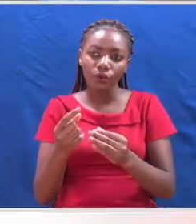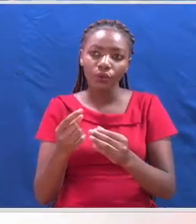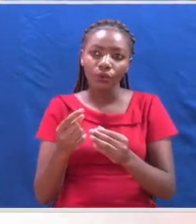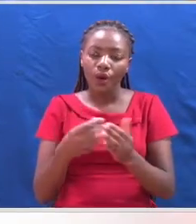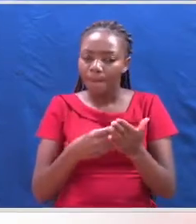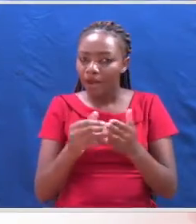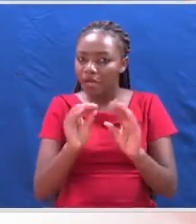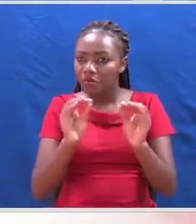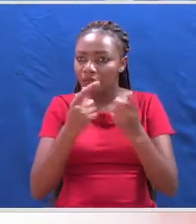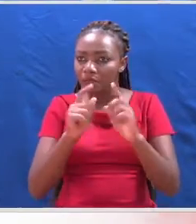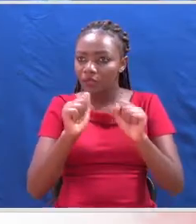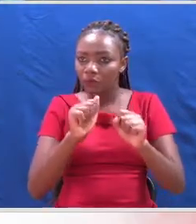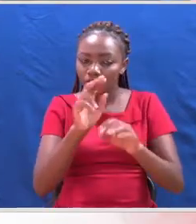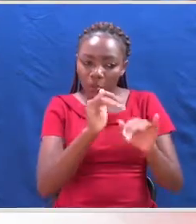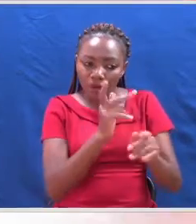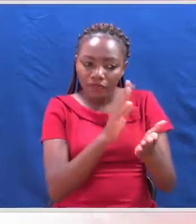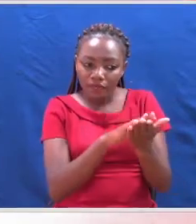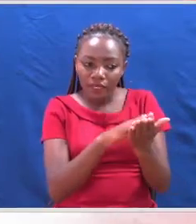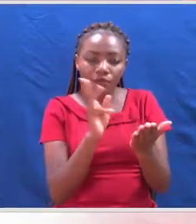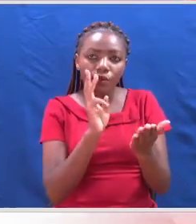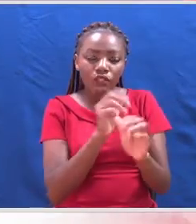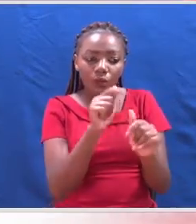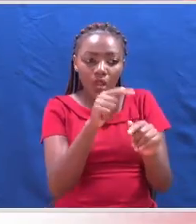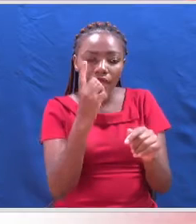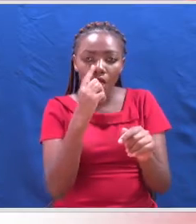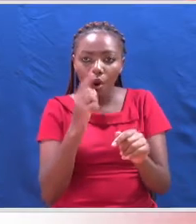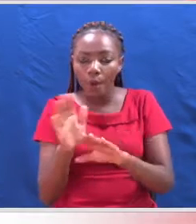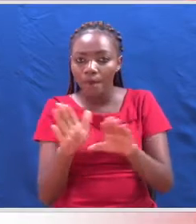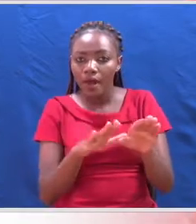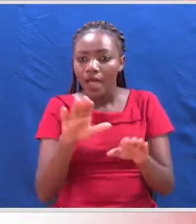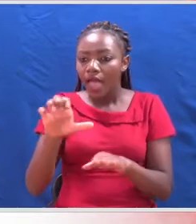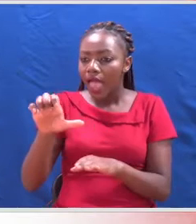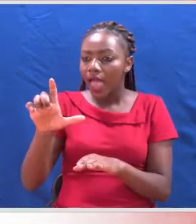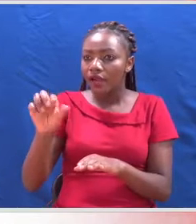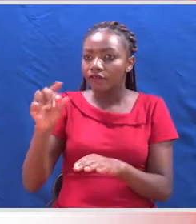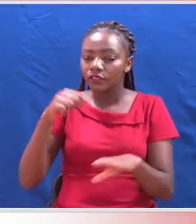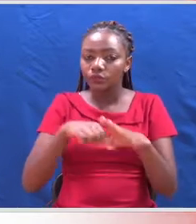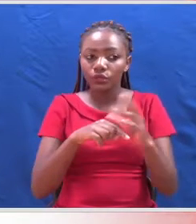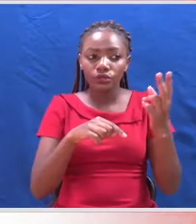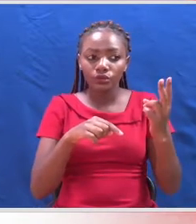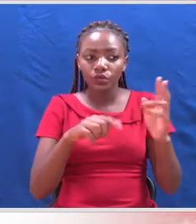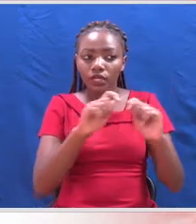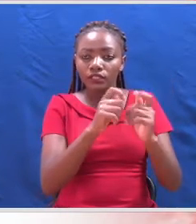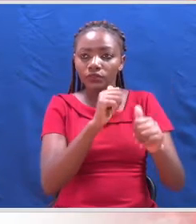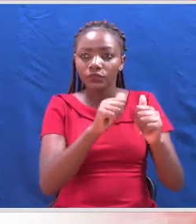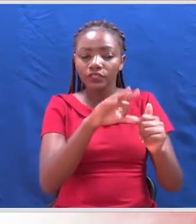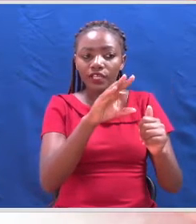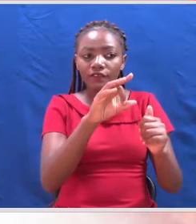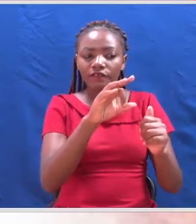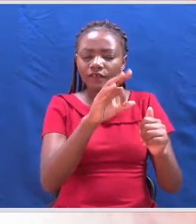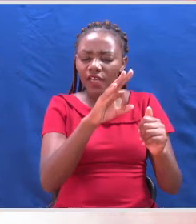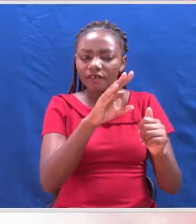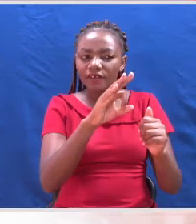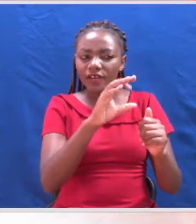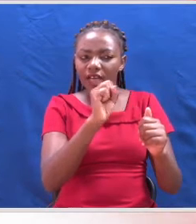kununua hali wanaweza fua, wanaweza tumia hizo maji. Elvis Rupia alifunga mabao mawili klabu ya FAC